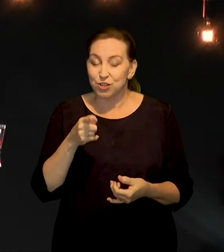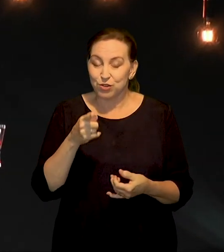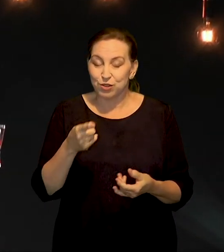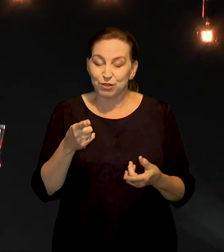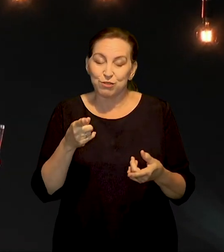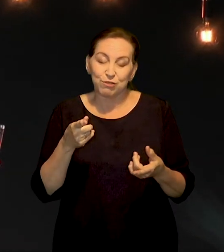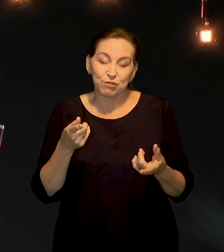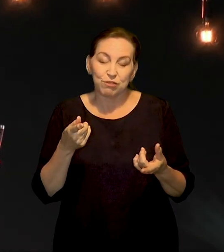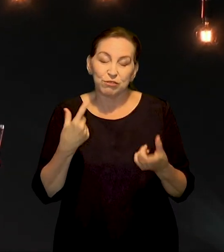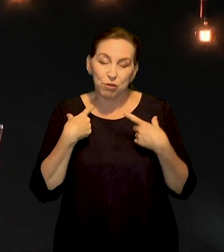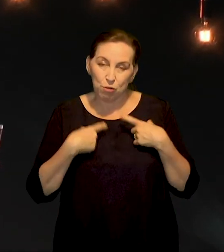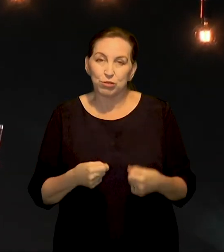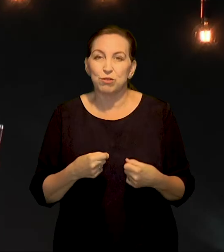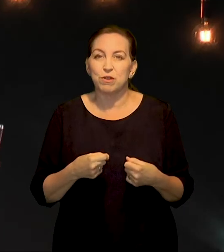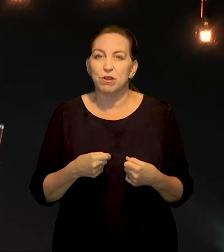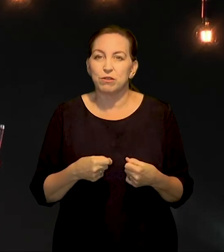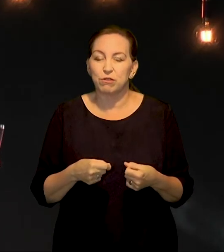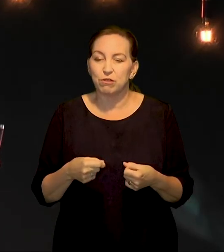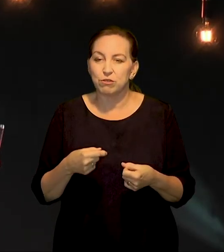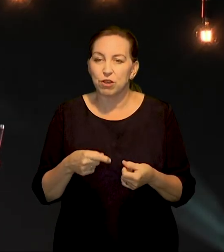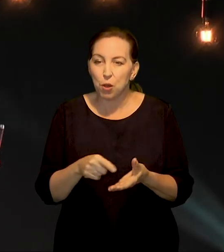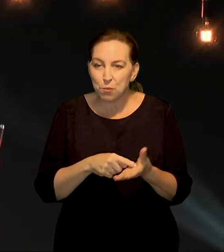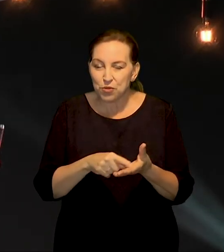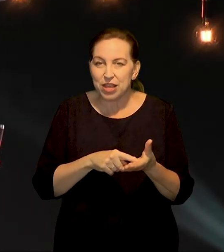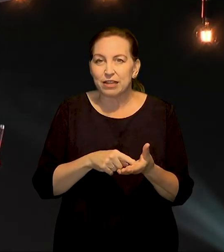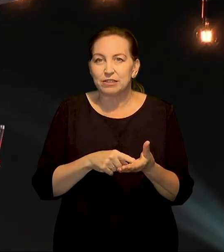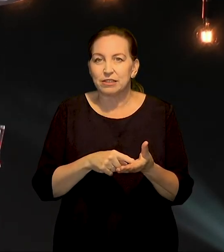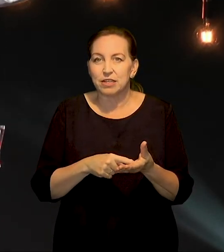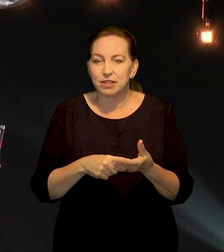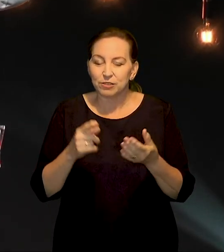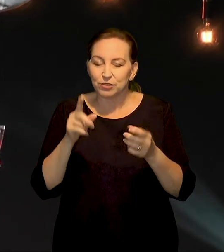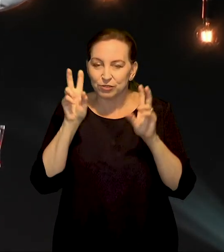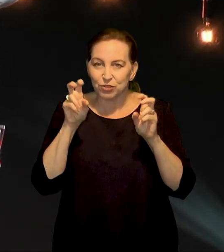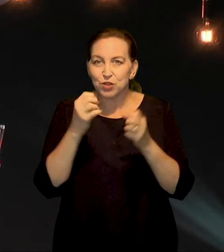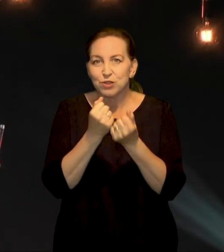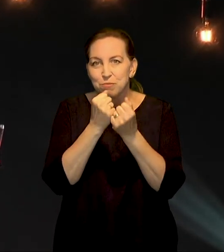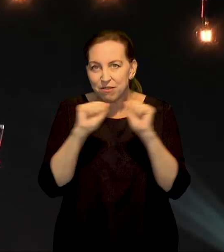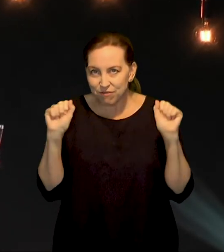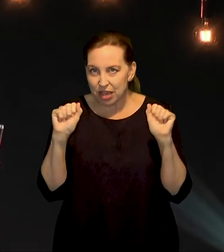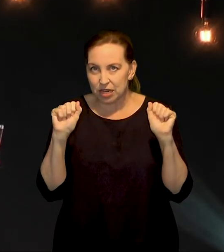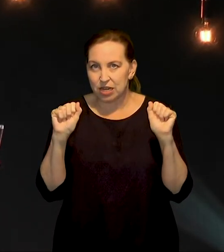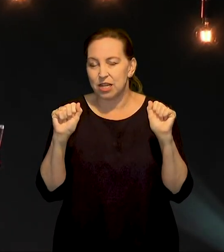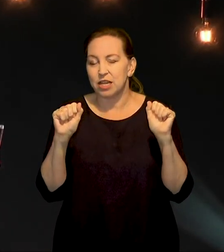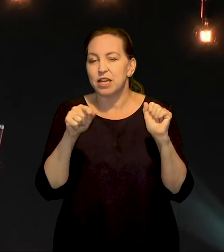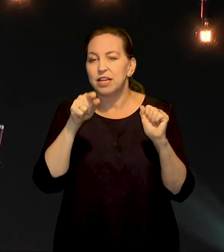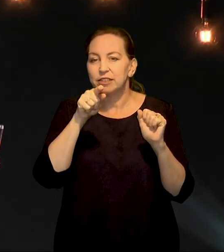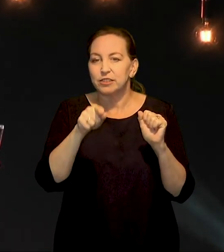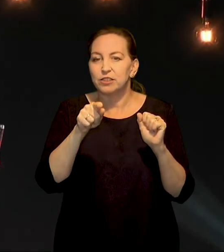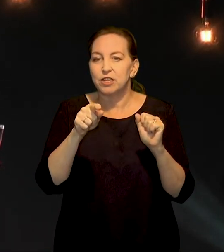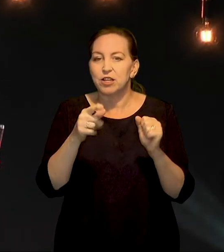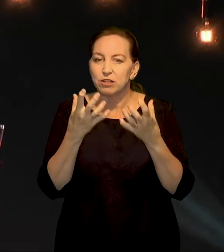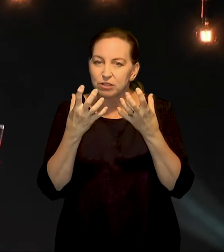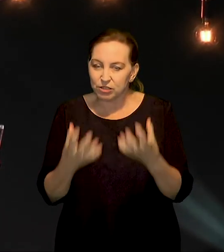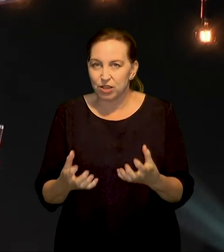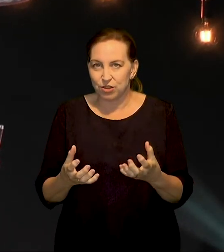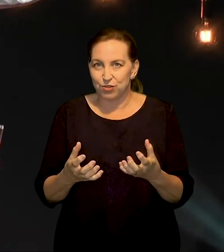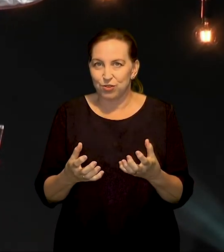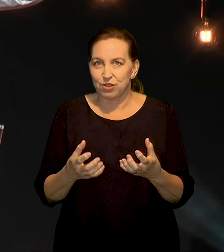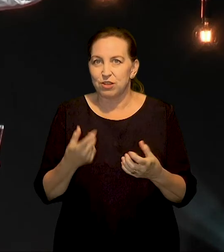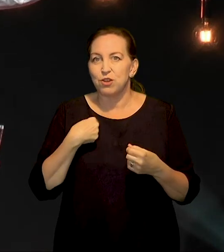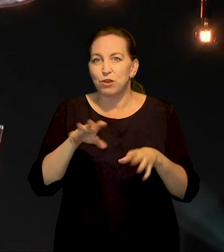jest sprawiedliwość. Tych, którzy się burzą. Tych, którzy pokazują palcami i mówią, jak wygląda